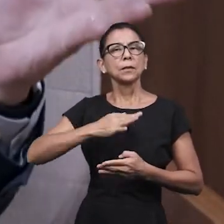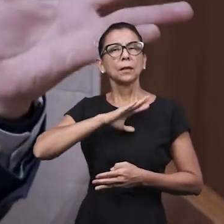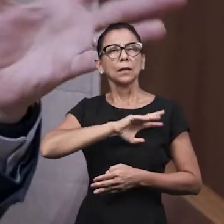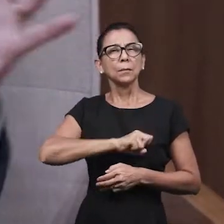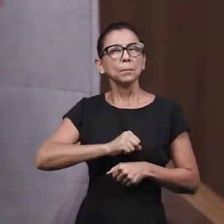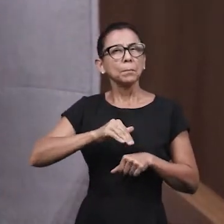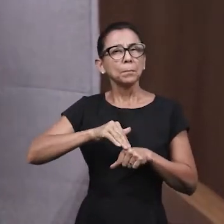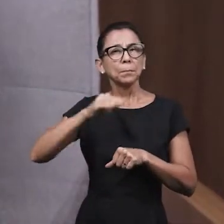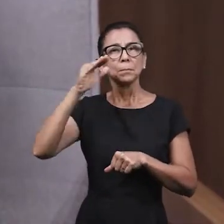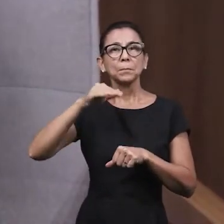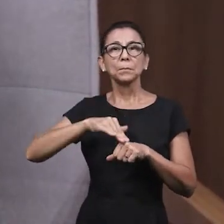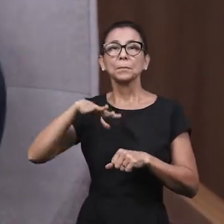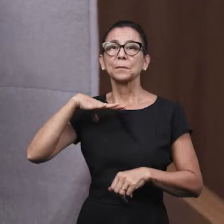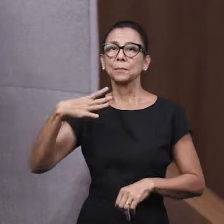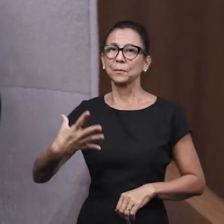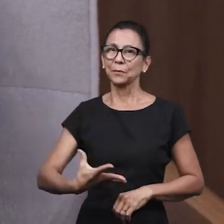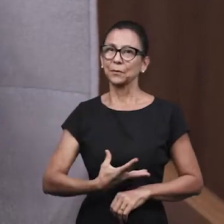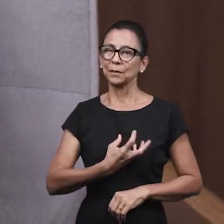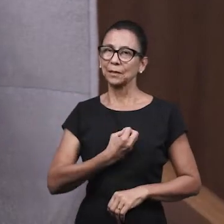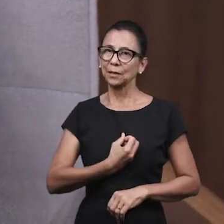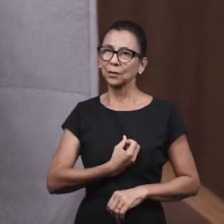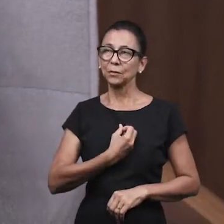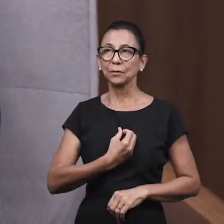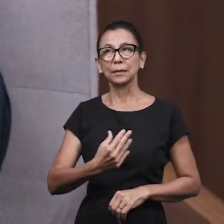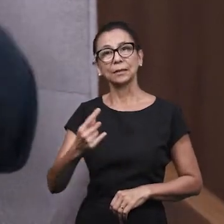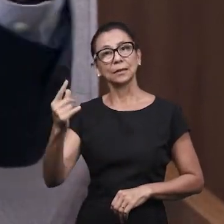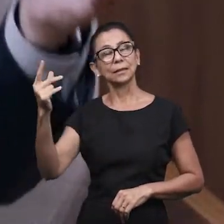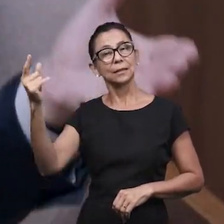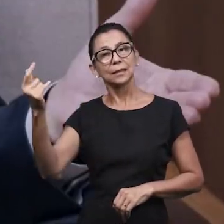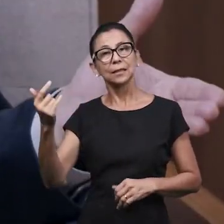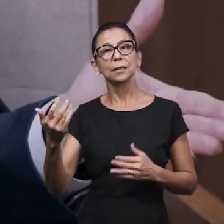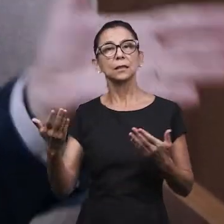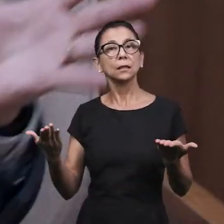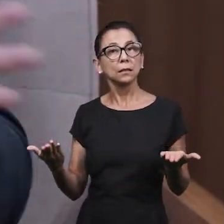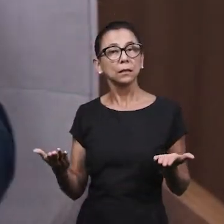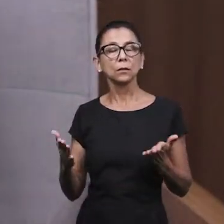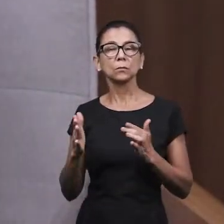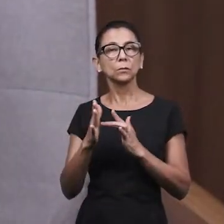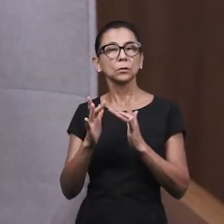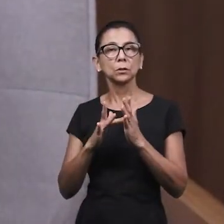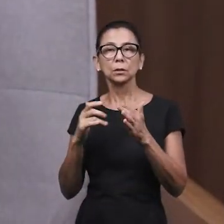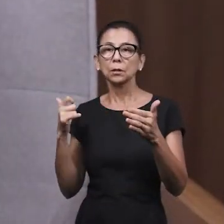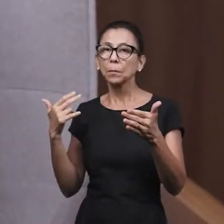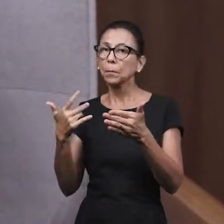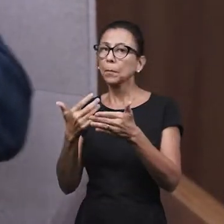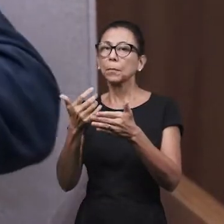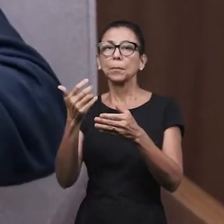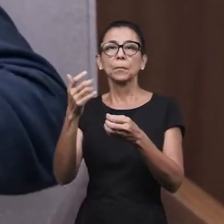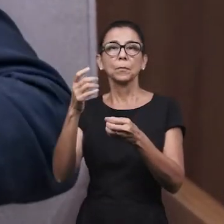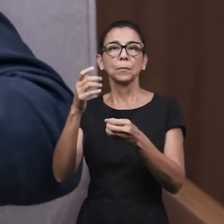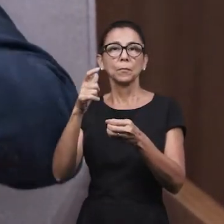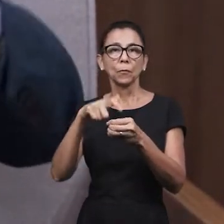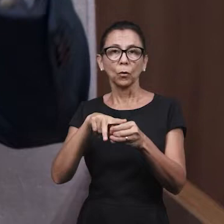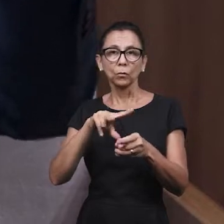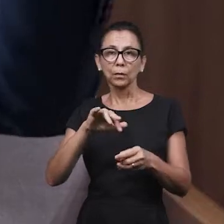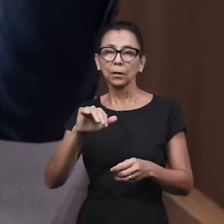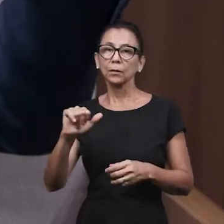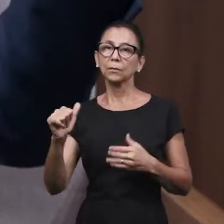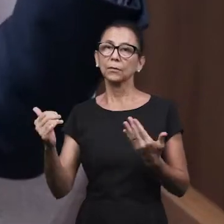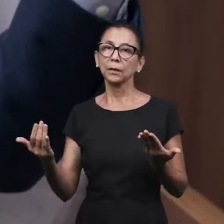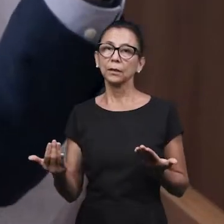le salut, la vie éternelle, et pour cela, comme Jésus, il est aux portes, bientôt il viendra,